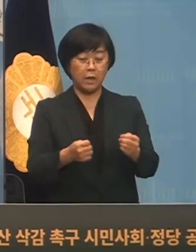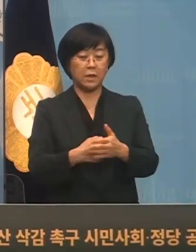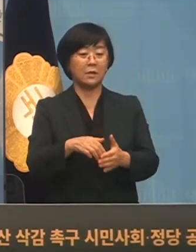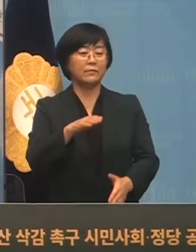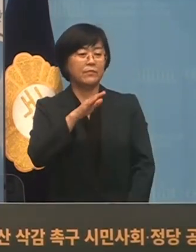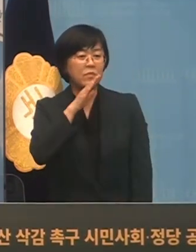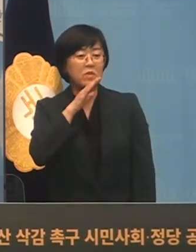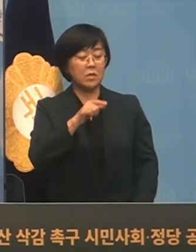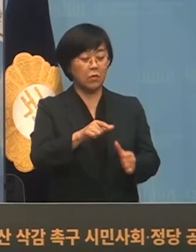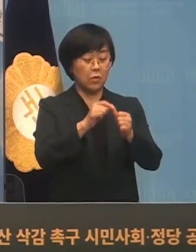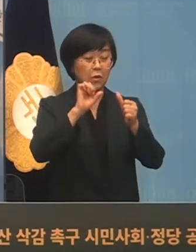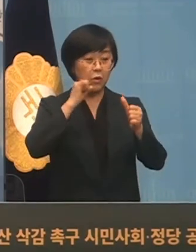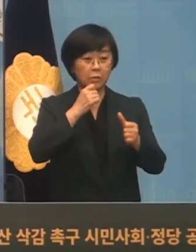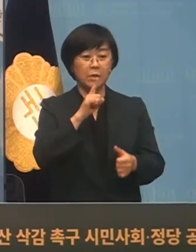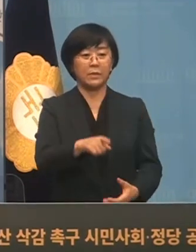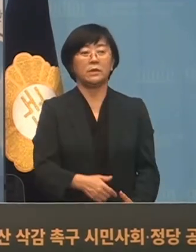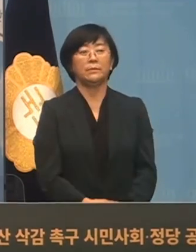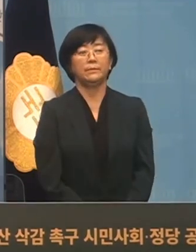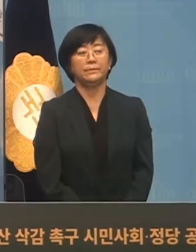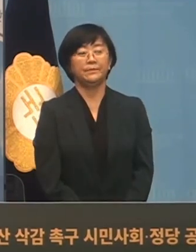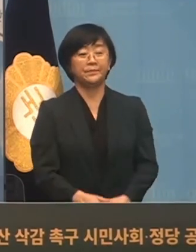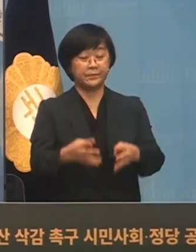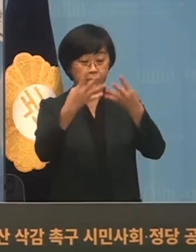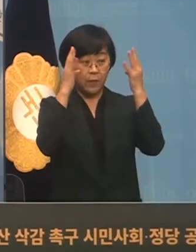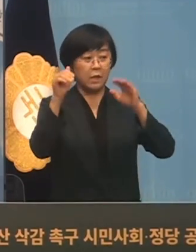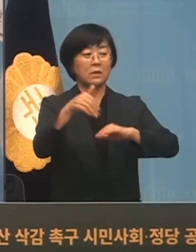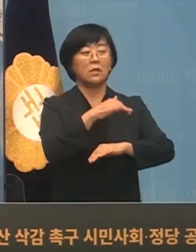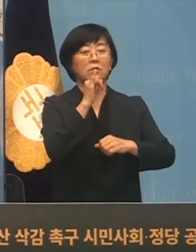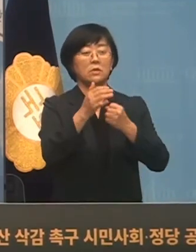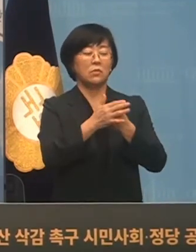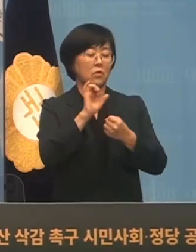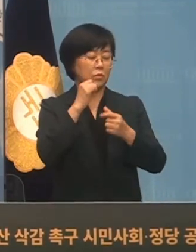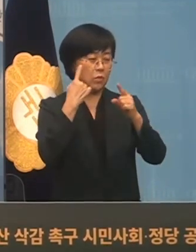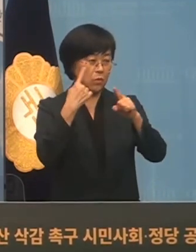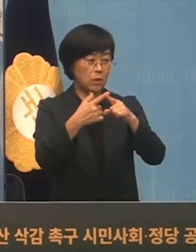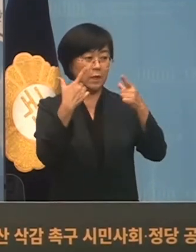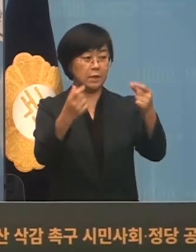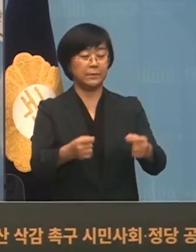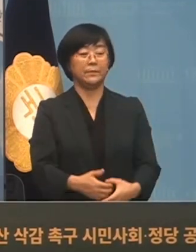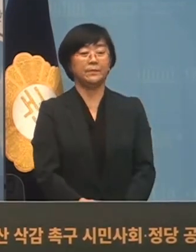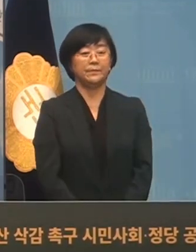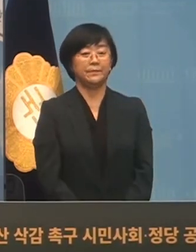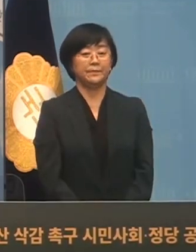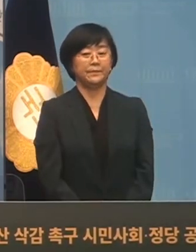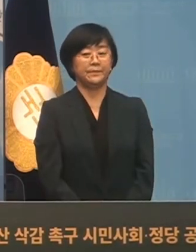학생은 고용이 열악하다는 것을 의미합니다. 대학을 다니고 있어도 어렵기는 마찬가지입니다.